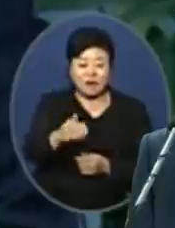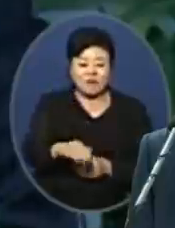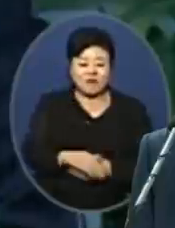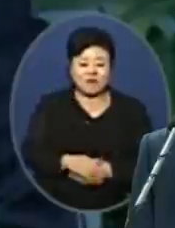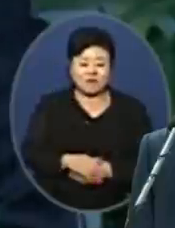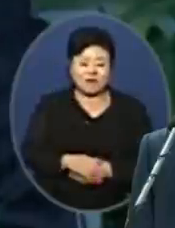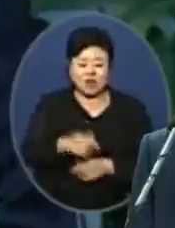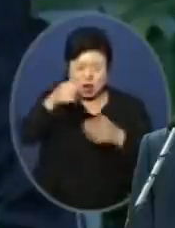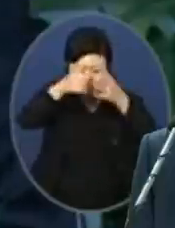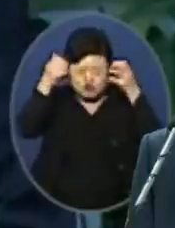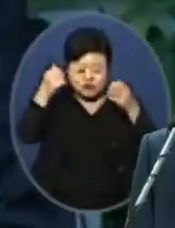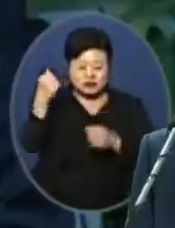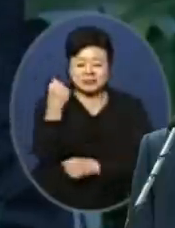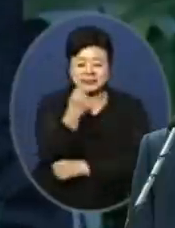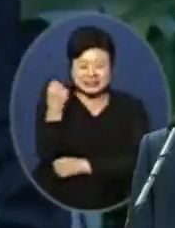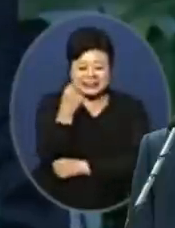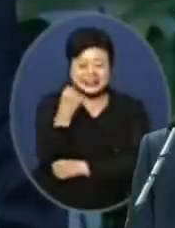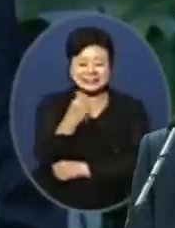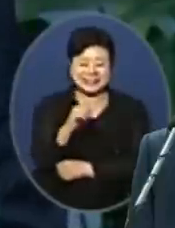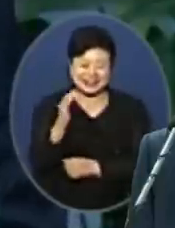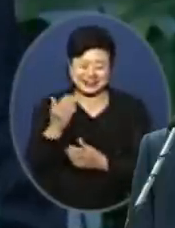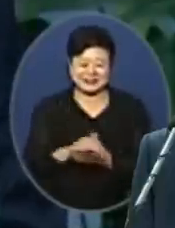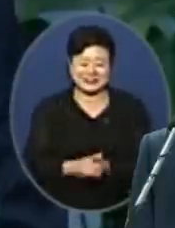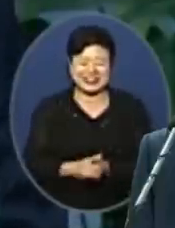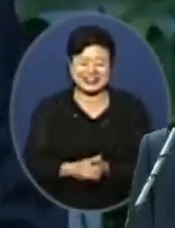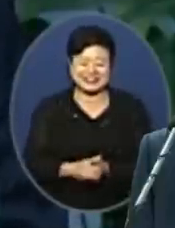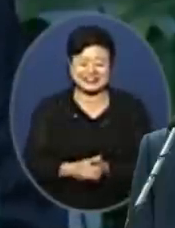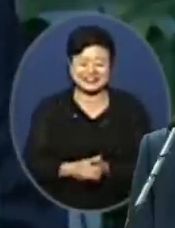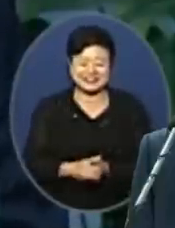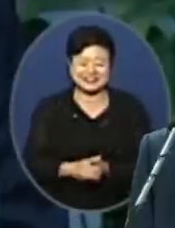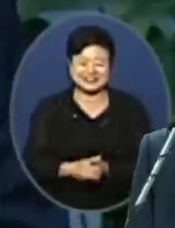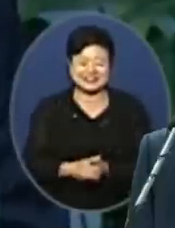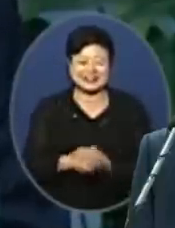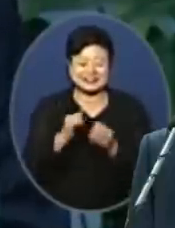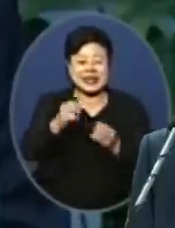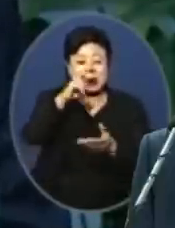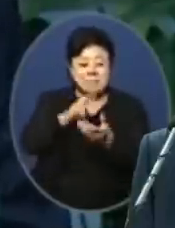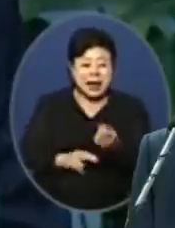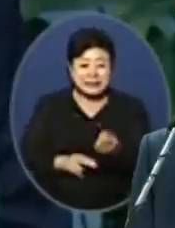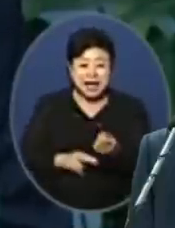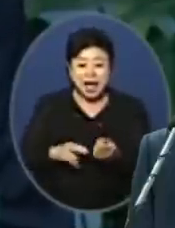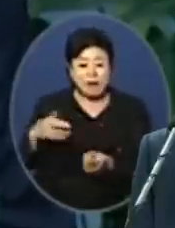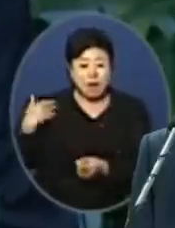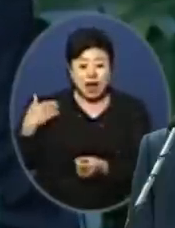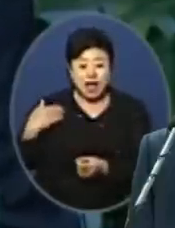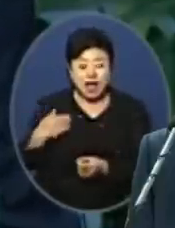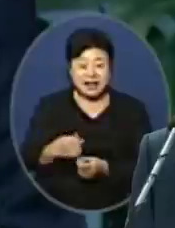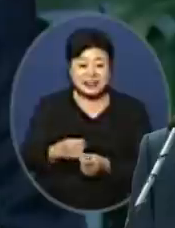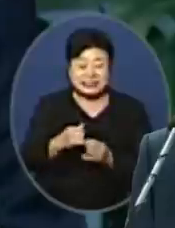온 중동을 뒤흔드는 군세를 가지게 됐습니다. 사람 팔자 알 수가 없어요.